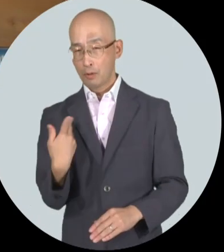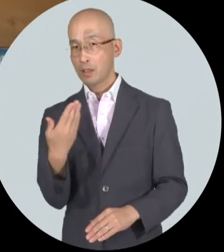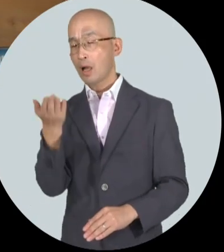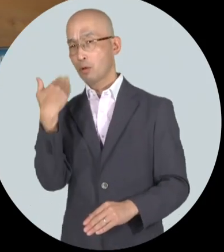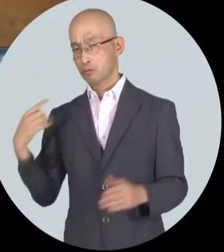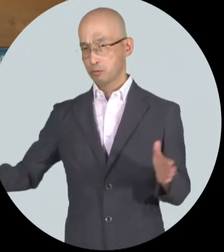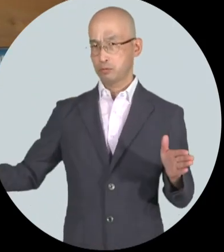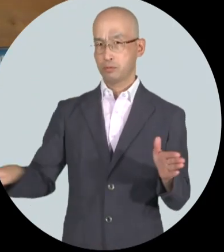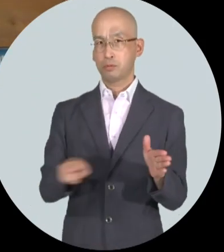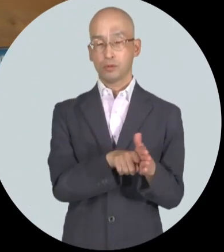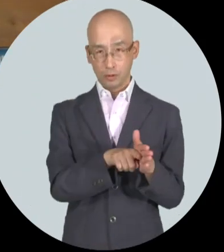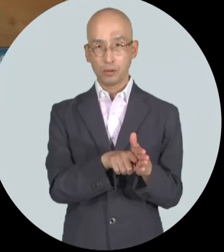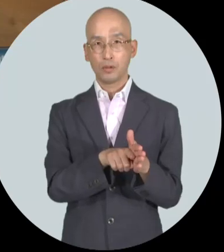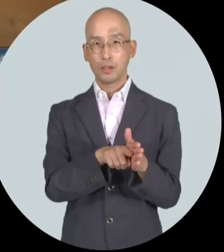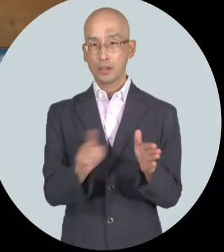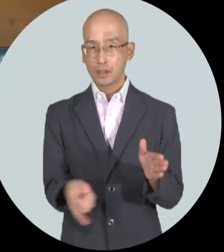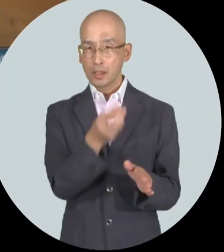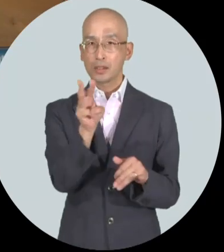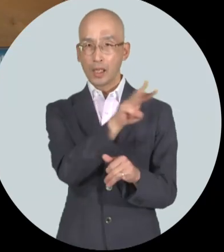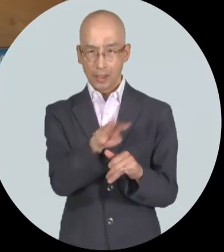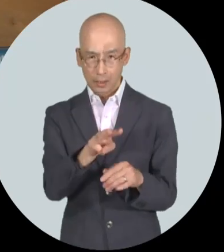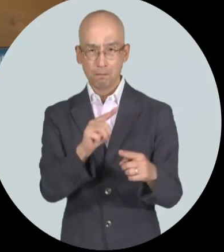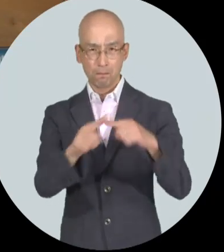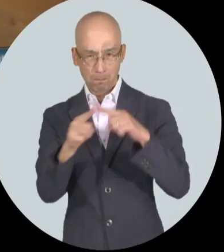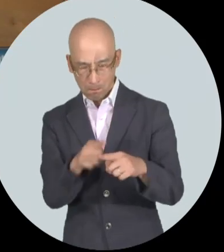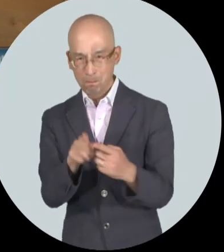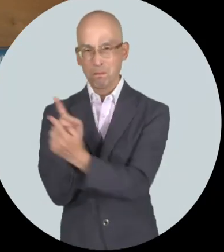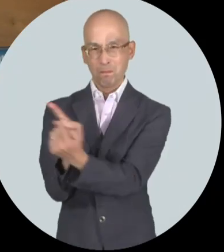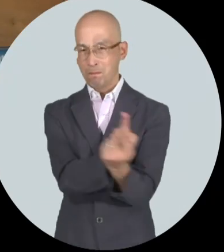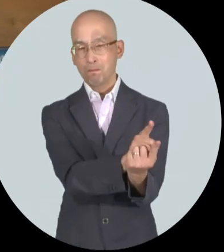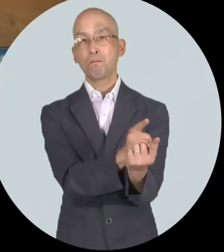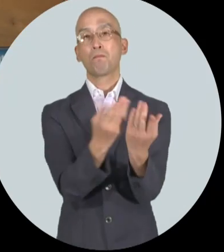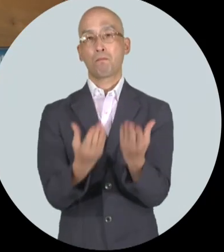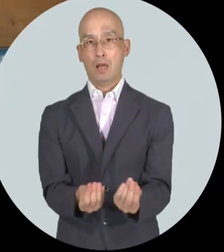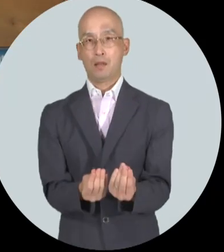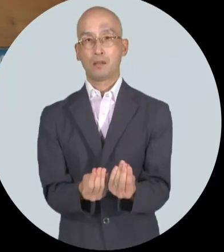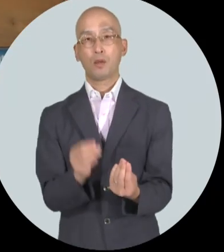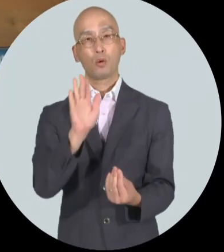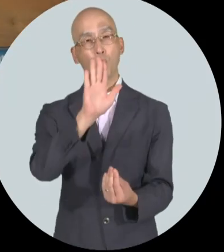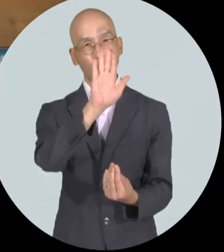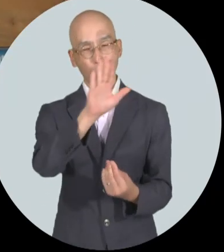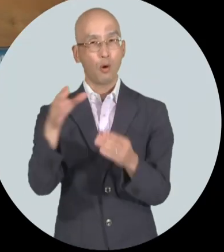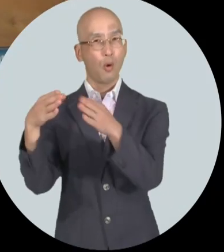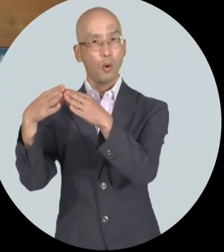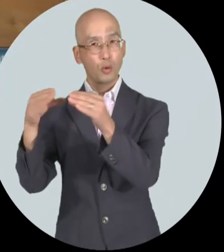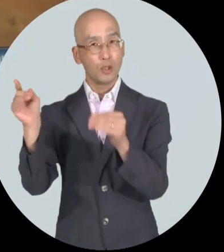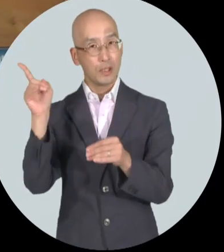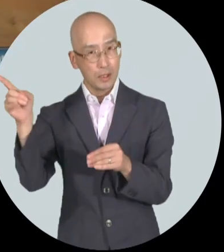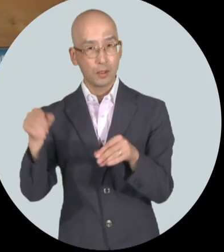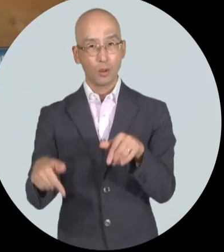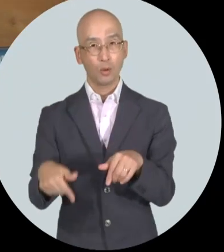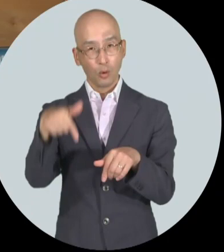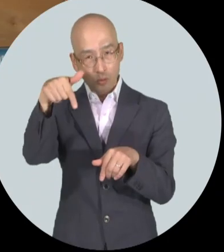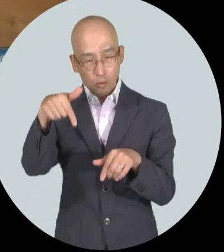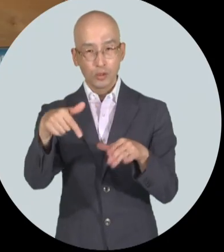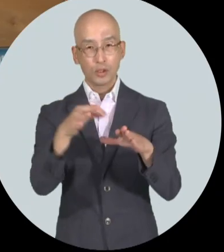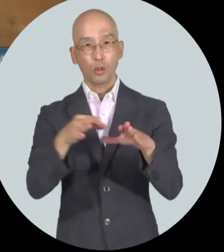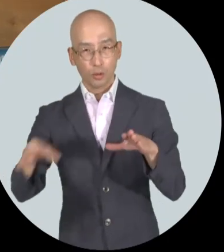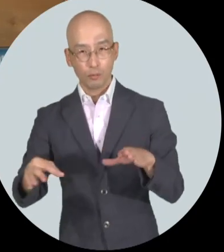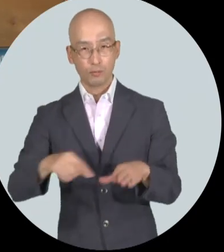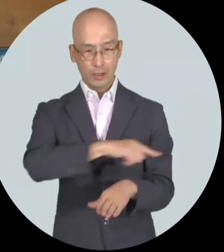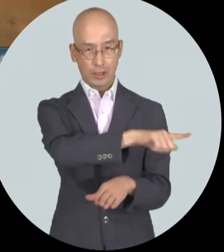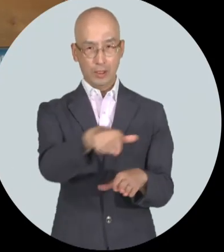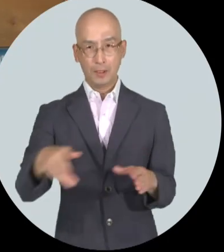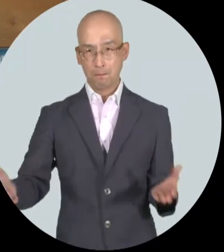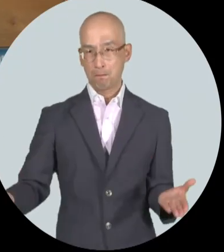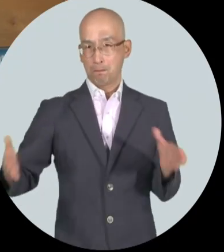年月、自然災害と戦ってまいりましたけれども、今後とも国、京都府市町村、そして地域の皆